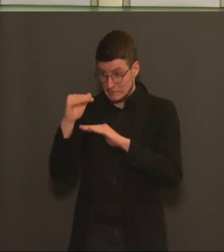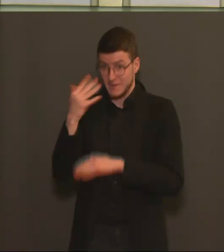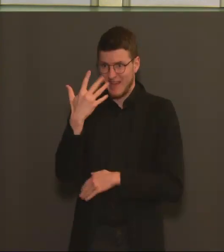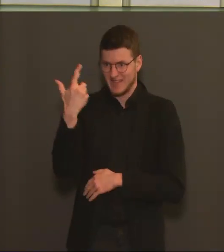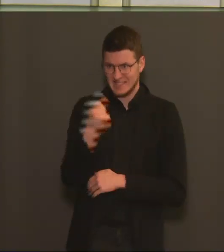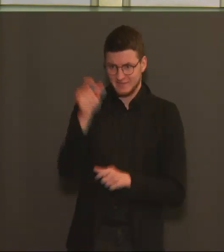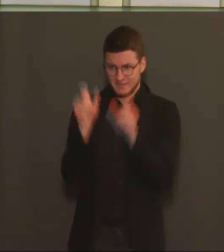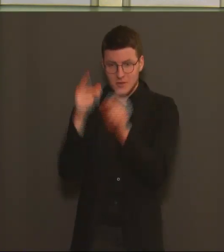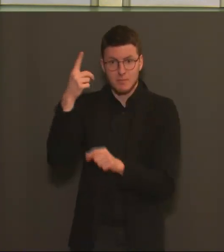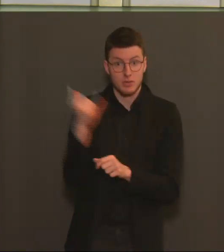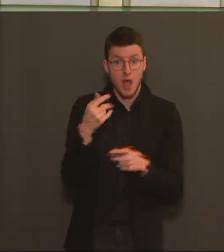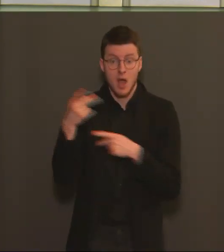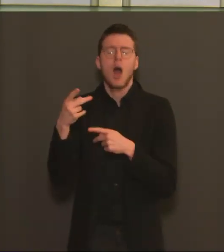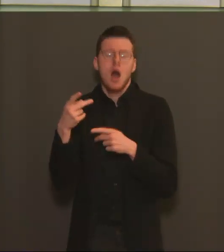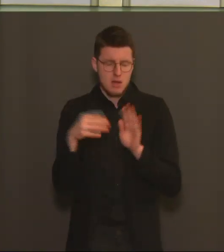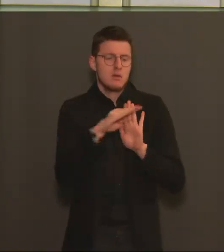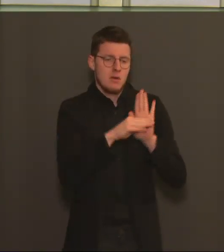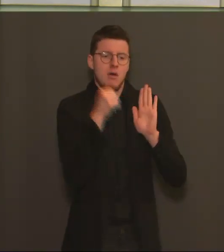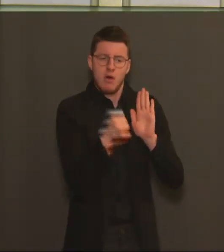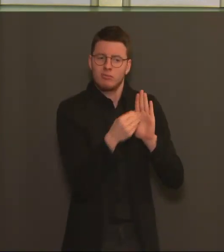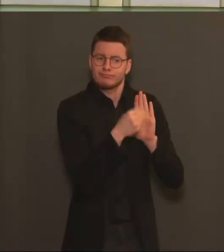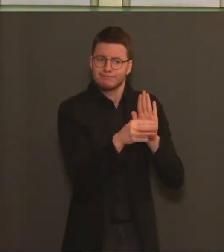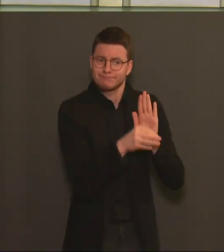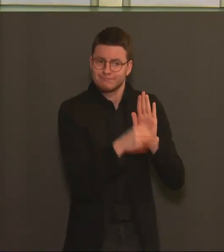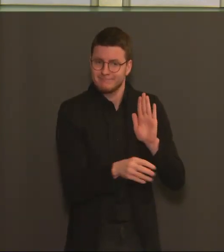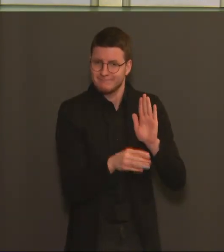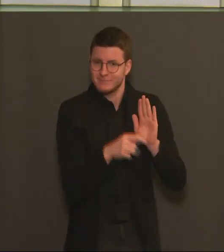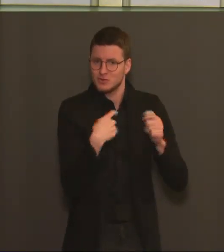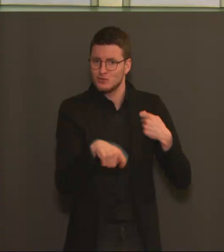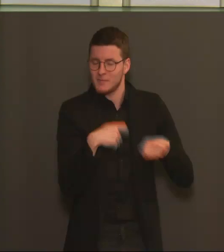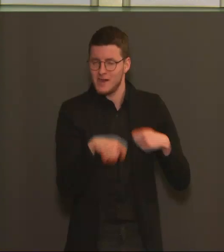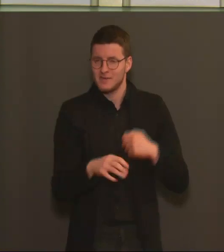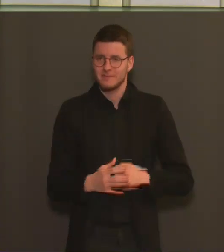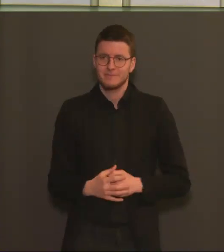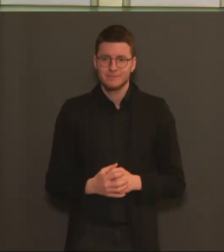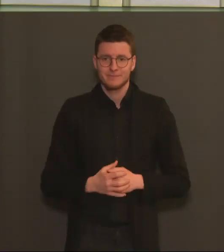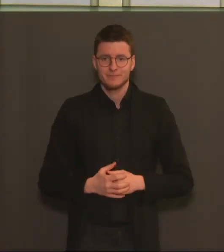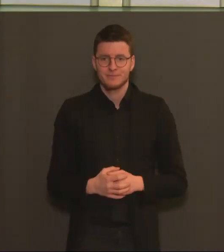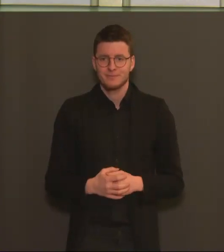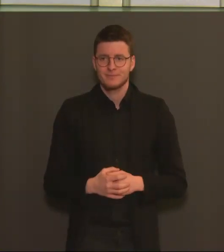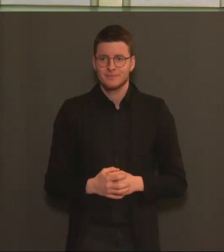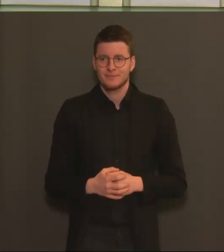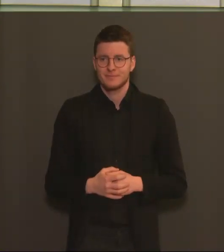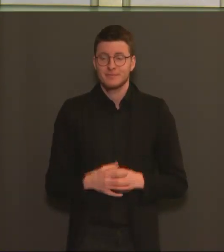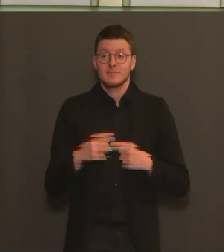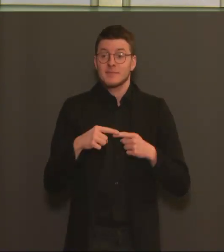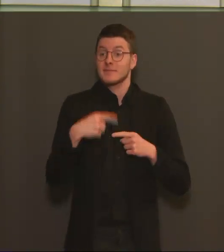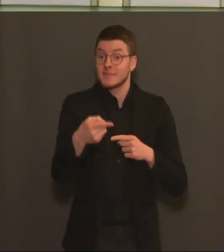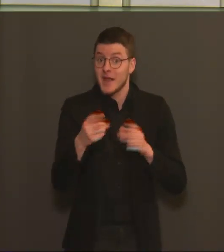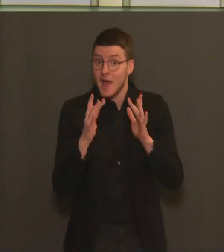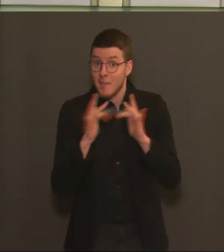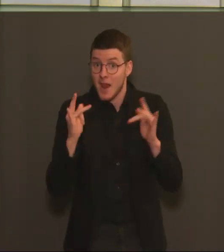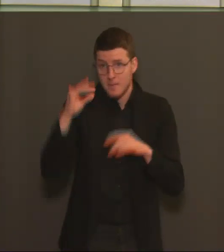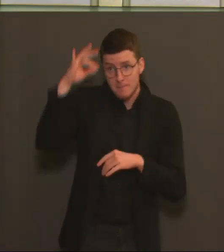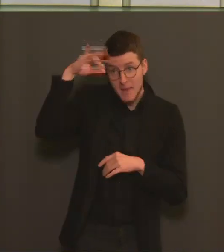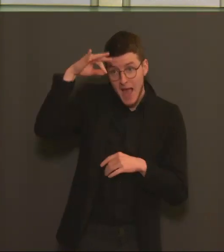Een drempel die vooropgesteld werd om over te gaan tot versoepelingen. De versoepelingen in april en mei, die voorgesteld